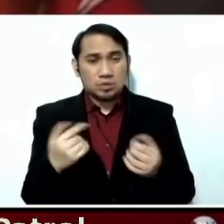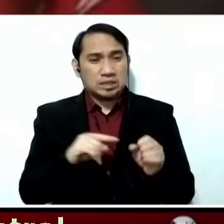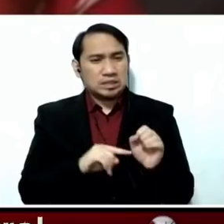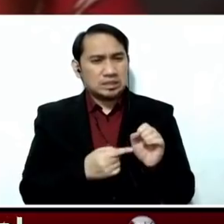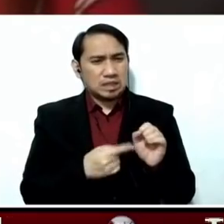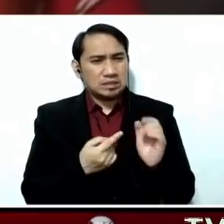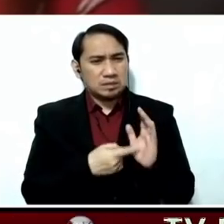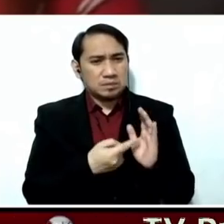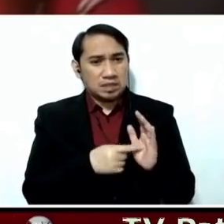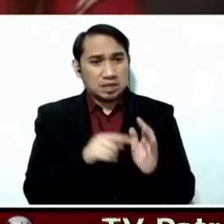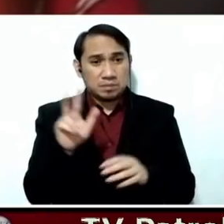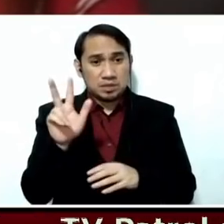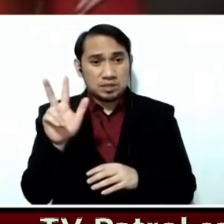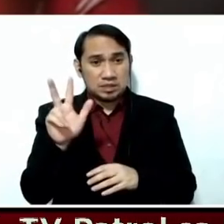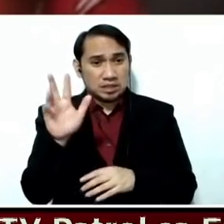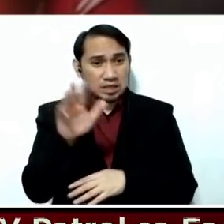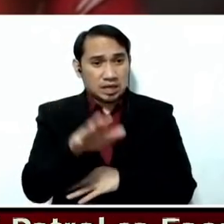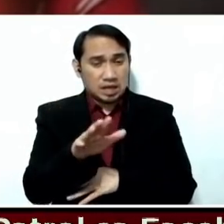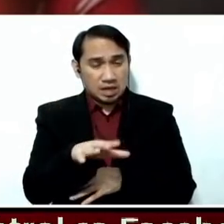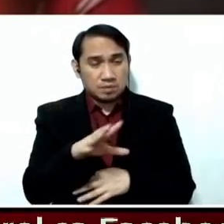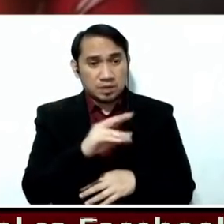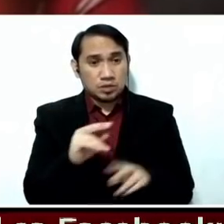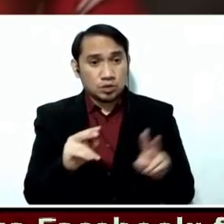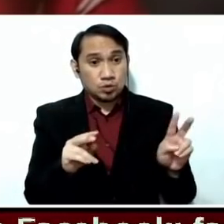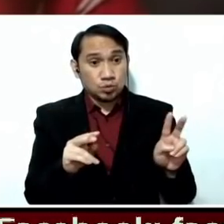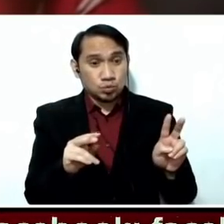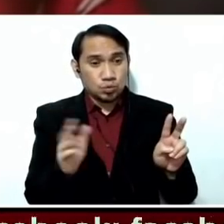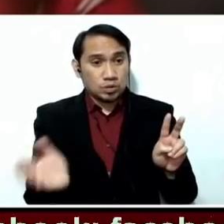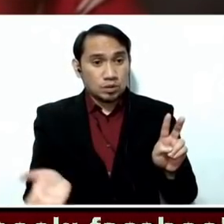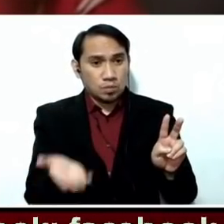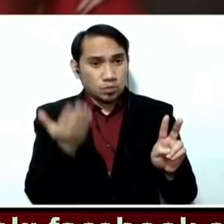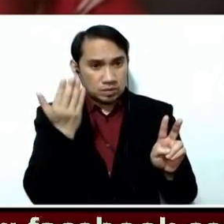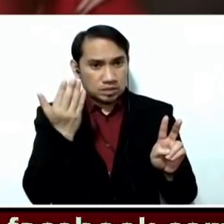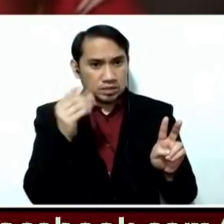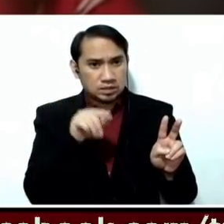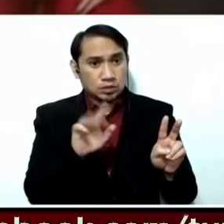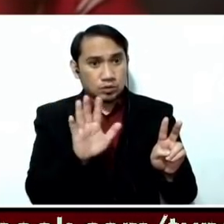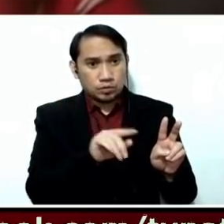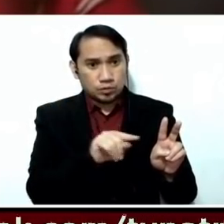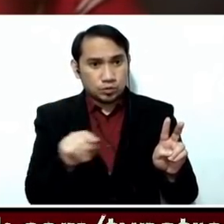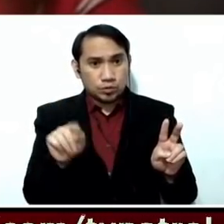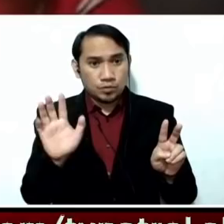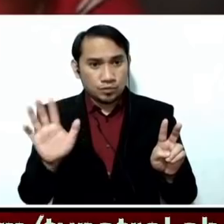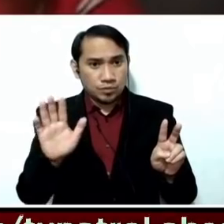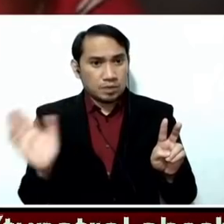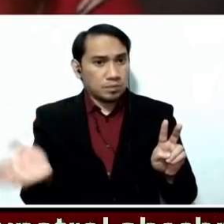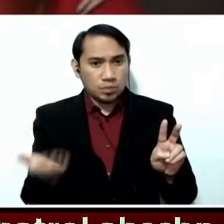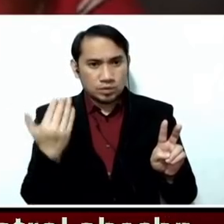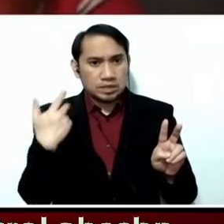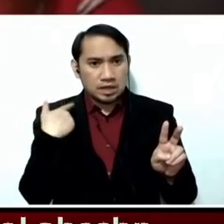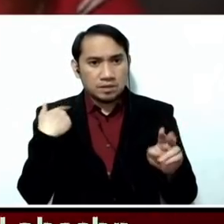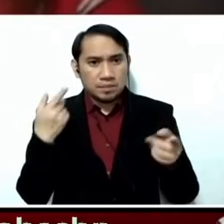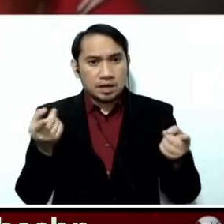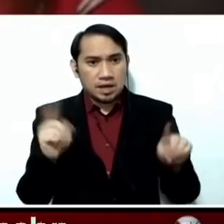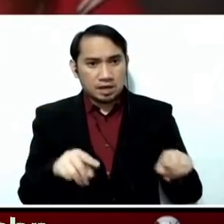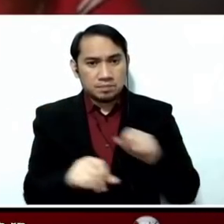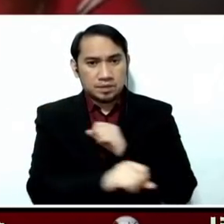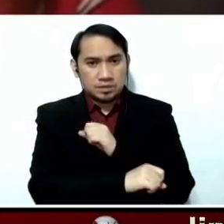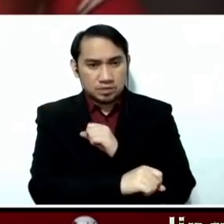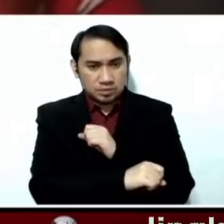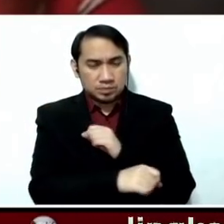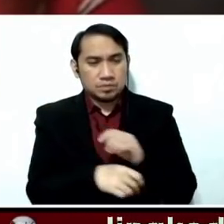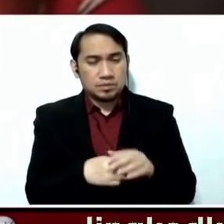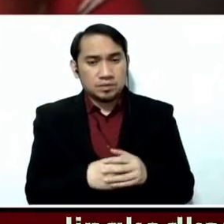2 a.m. to 5 a.m. naman po sa madaling araw. So at most of the cases, yung mga nabibiktima dito sa